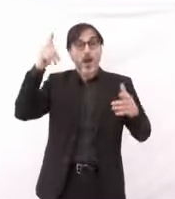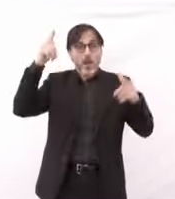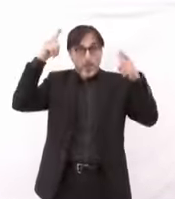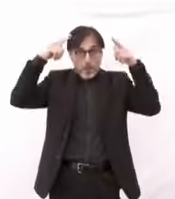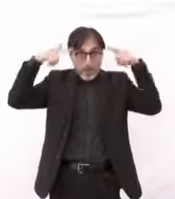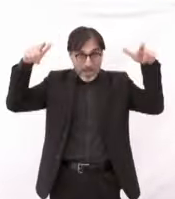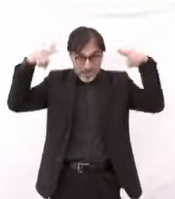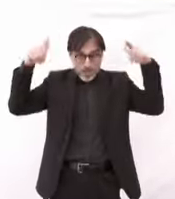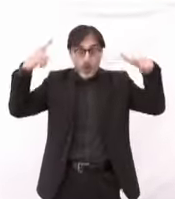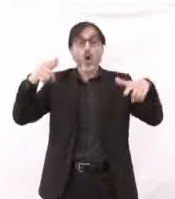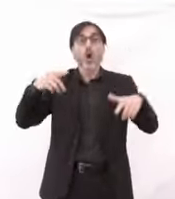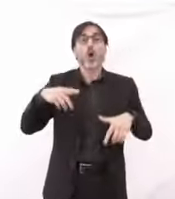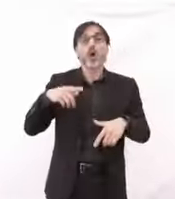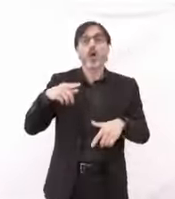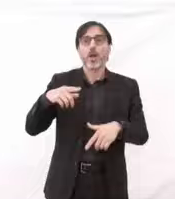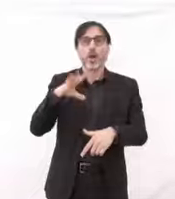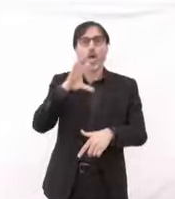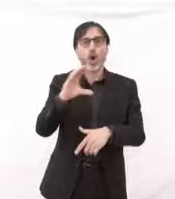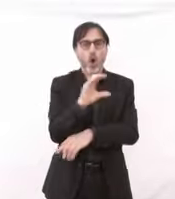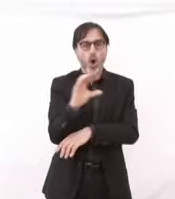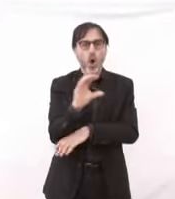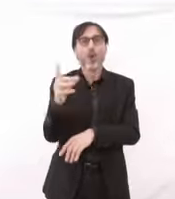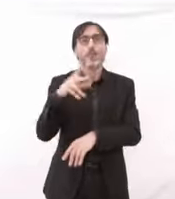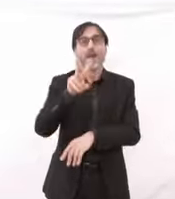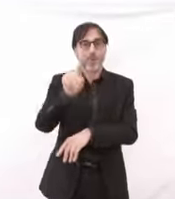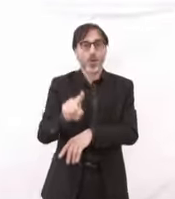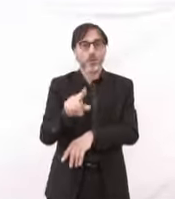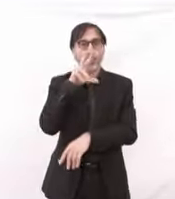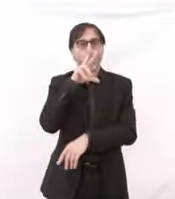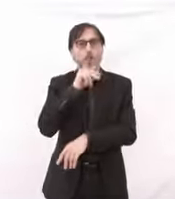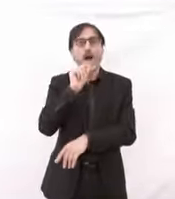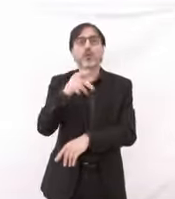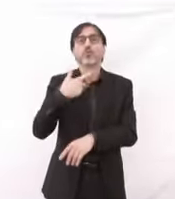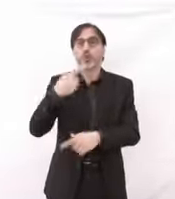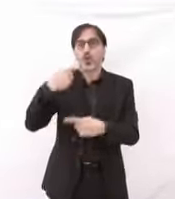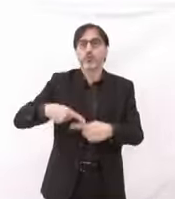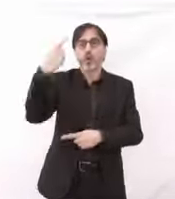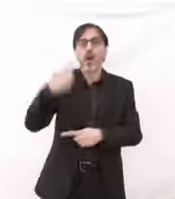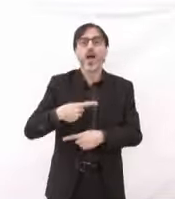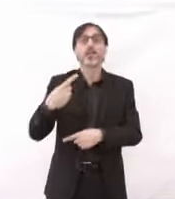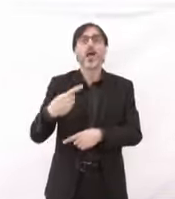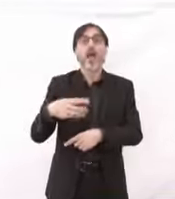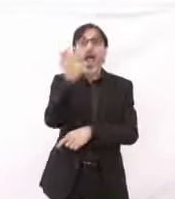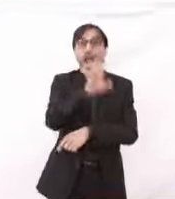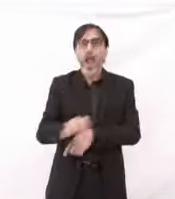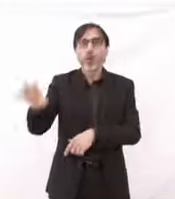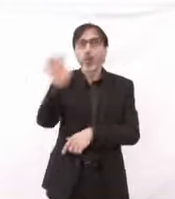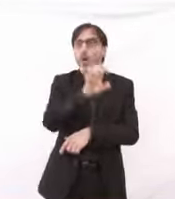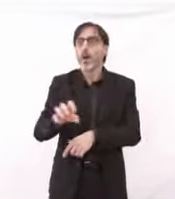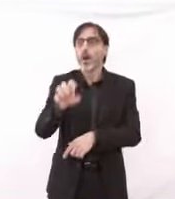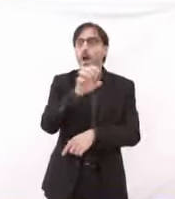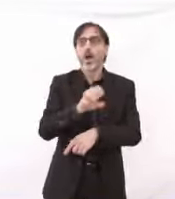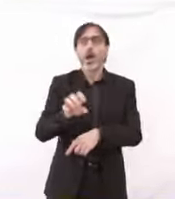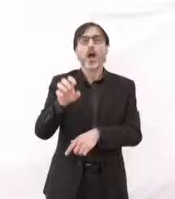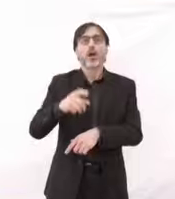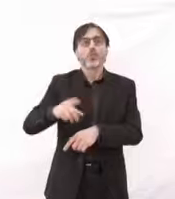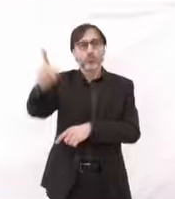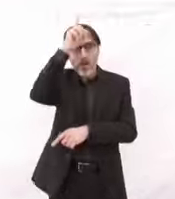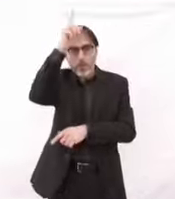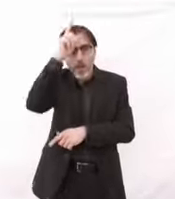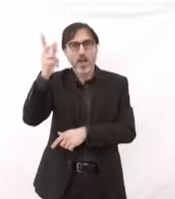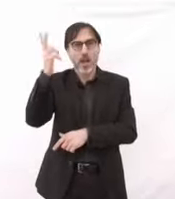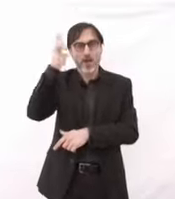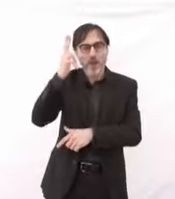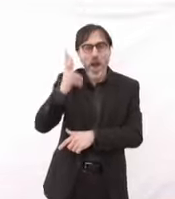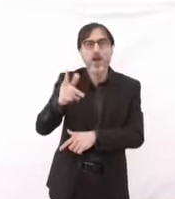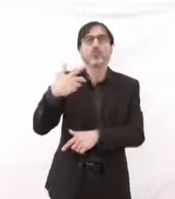oggi è il 21 marzo e si celebra la giornata. E in Europa, in Albania, Francia, Malta, Germania,